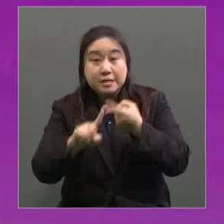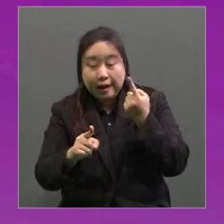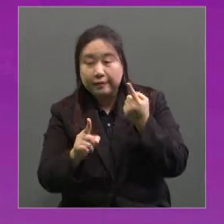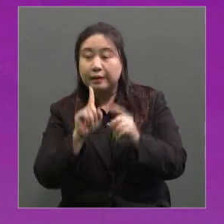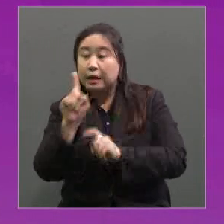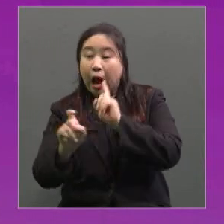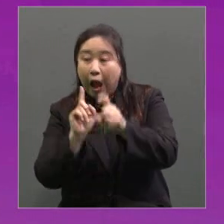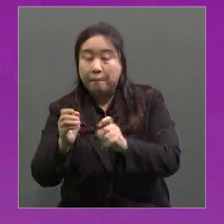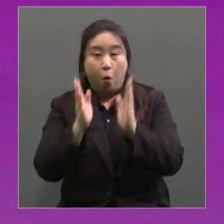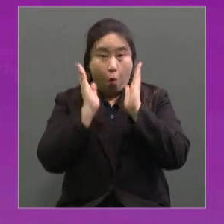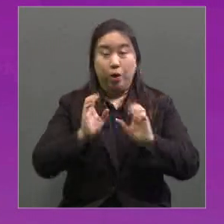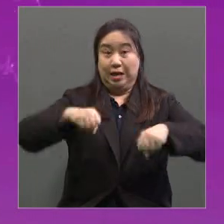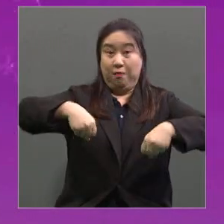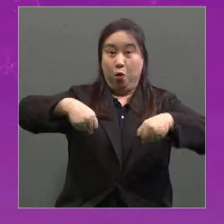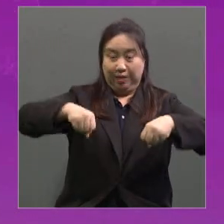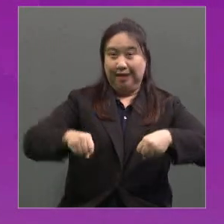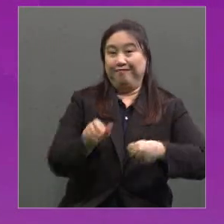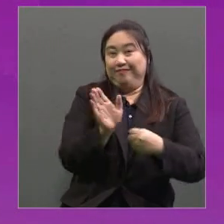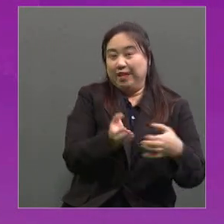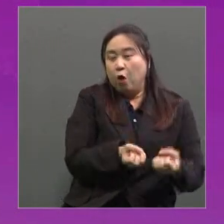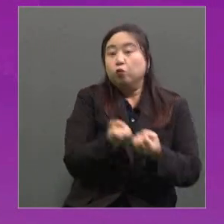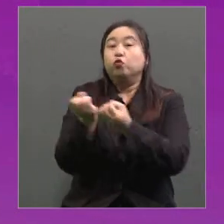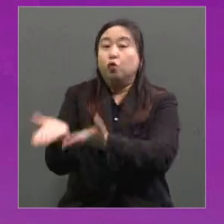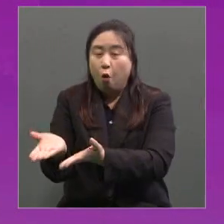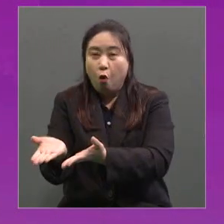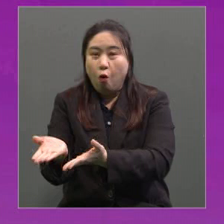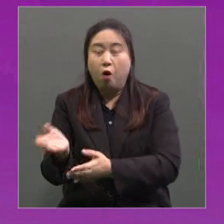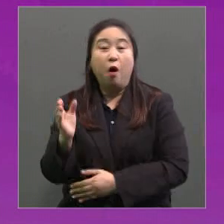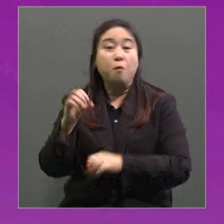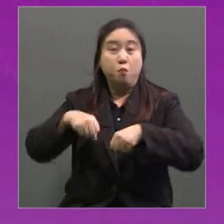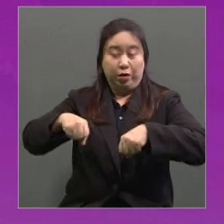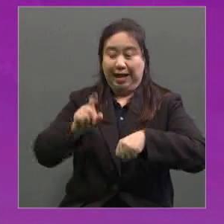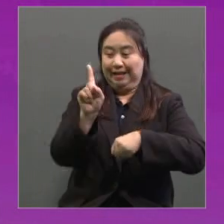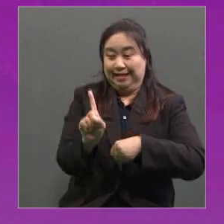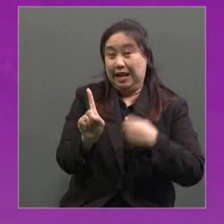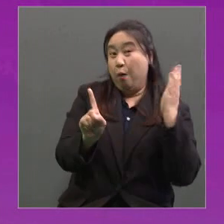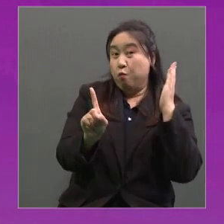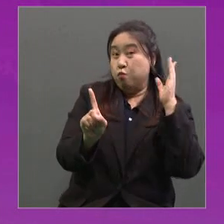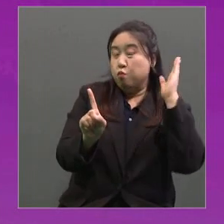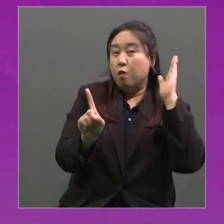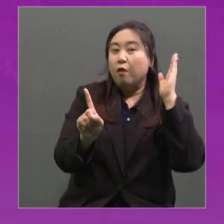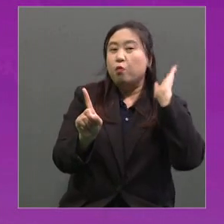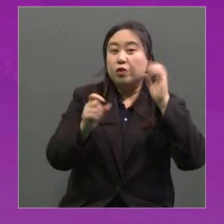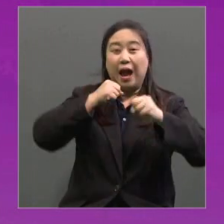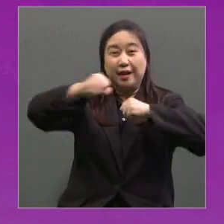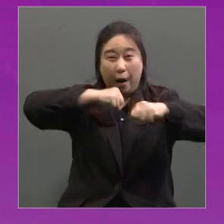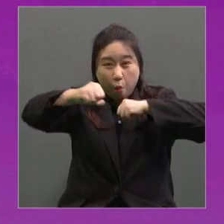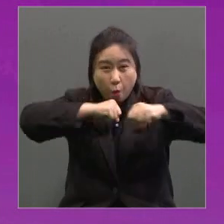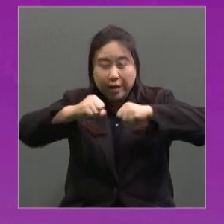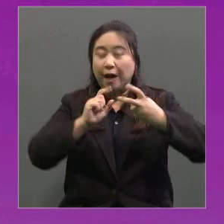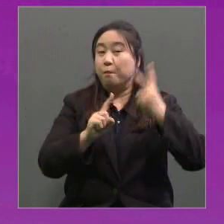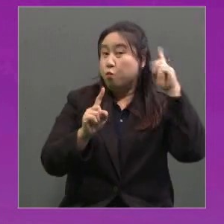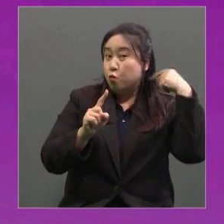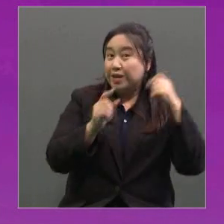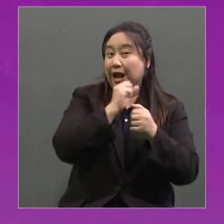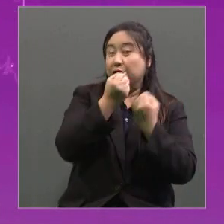ที่ขี่รถจักรยานยนต์ไปส่งก็คือไปส่งคุณสมรักษ์แล้วก็มีเยาวชนตามไปด้วยเนี่ยนะคะที่โรงแรมอันนี้สอบปากคำเสร็จ